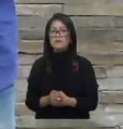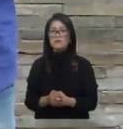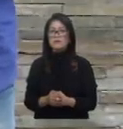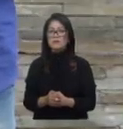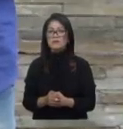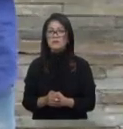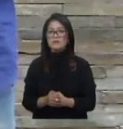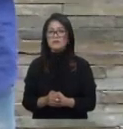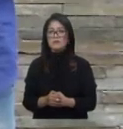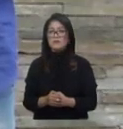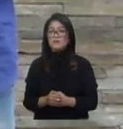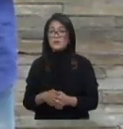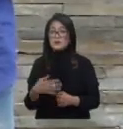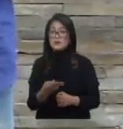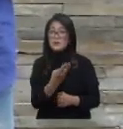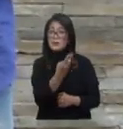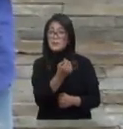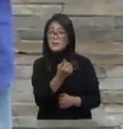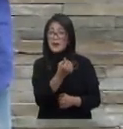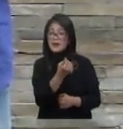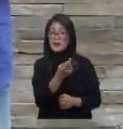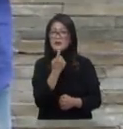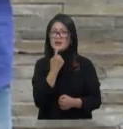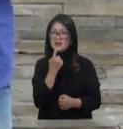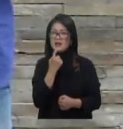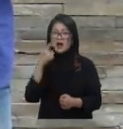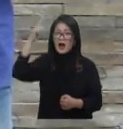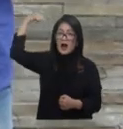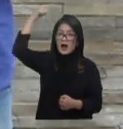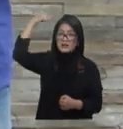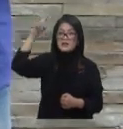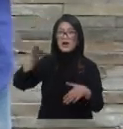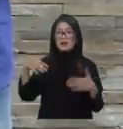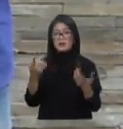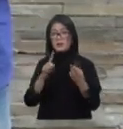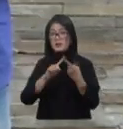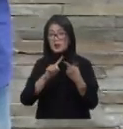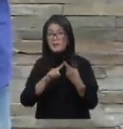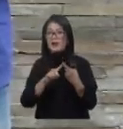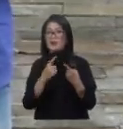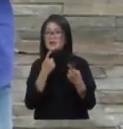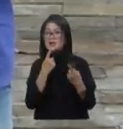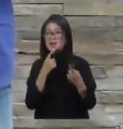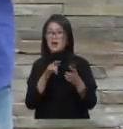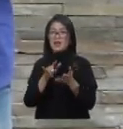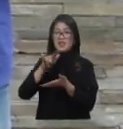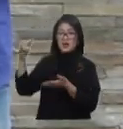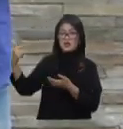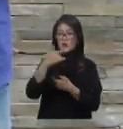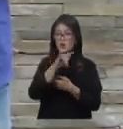Adapun komponen biaya yang diusulkan pemerintah melalui DPR RI adalah pertama, masalah akomodasi. Yang